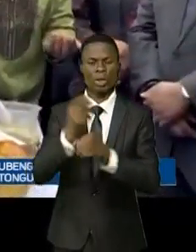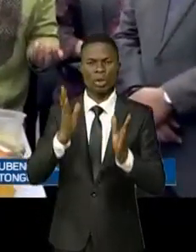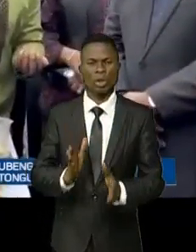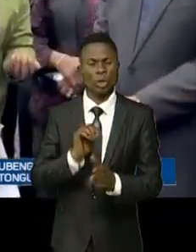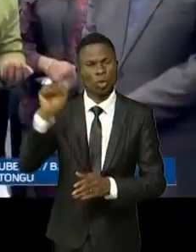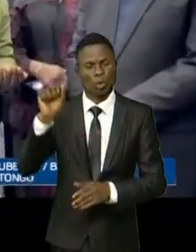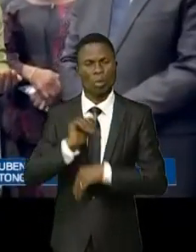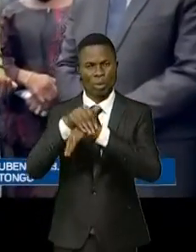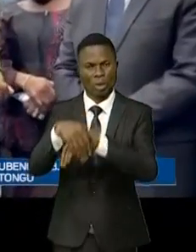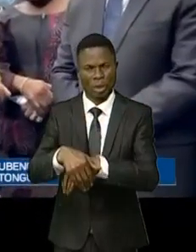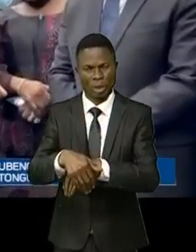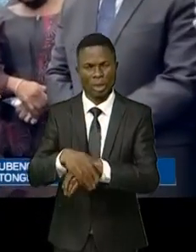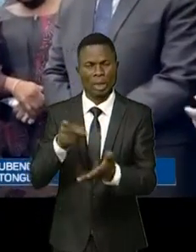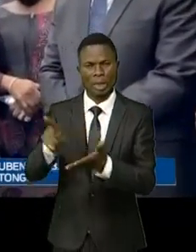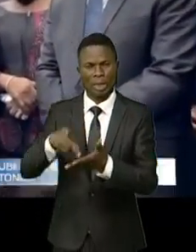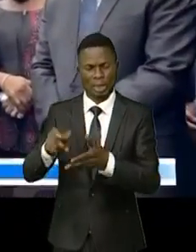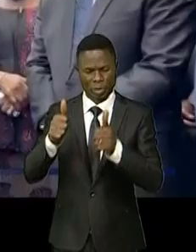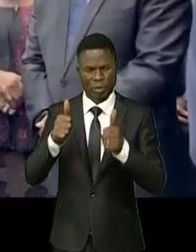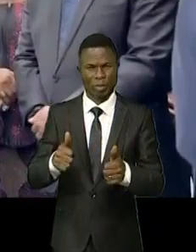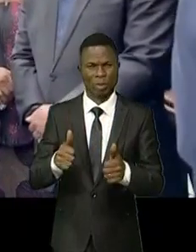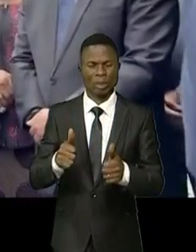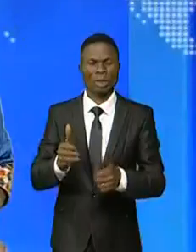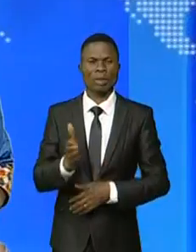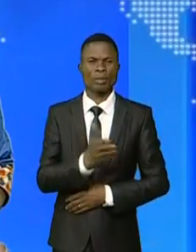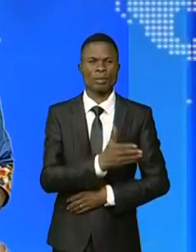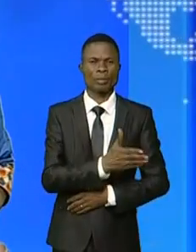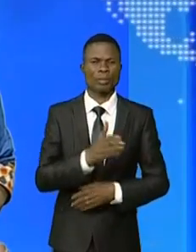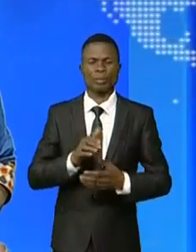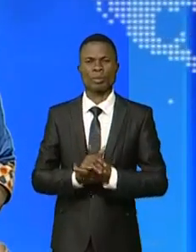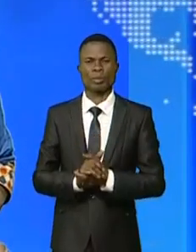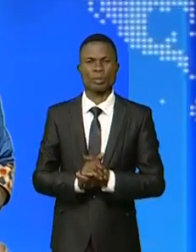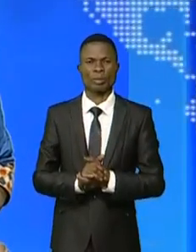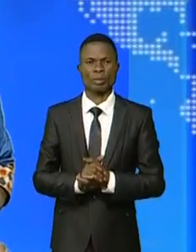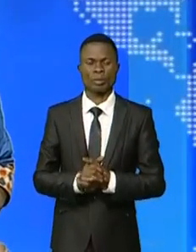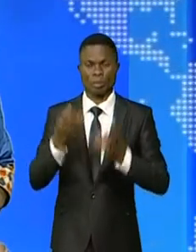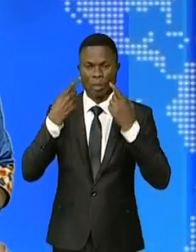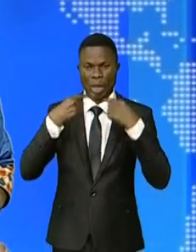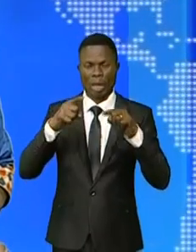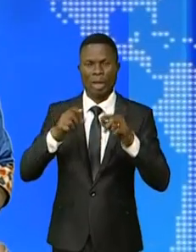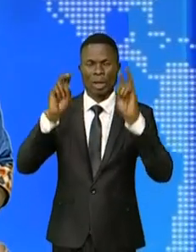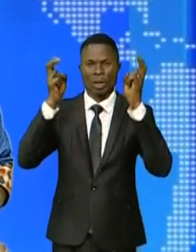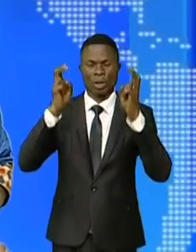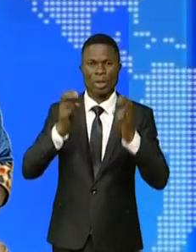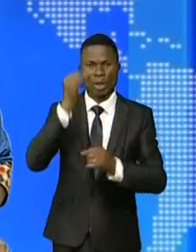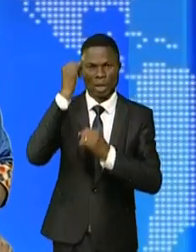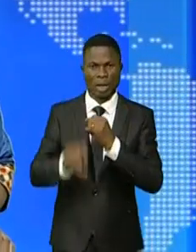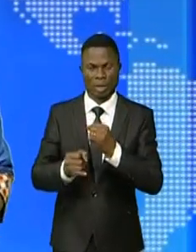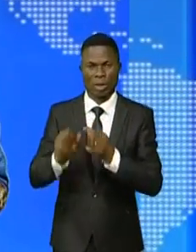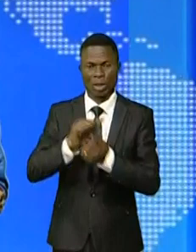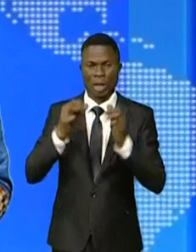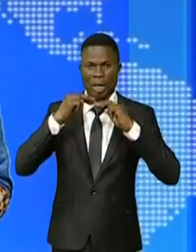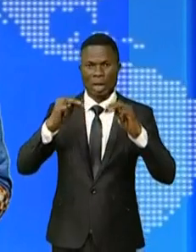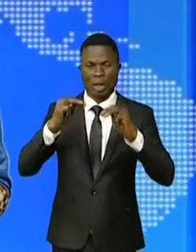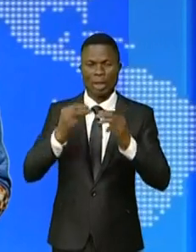son implication pour que leurs desiderata soient pris en compte. Comme annoncé dans les titres, la fin de la fraude dans la